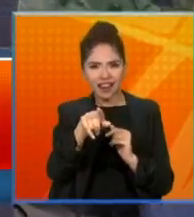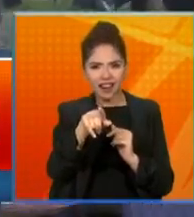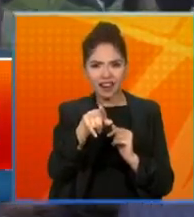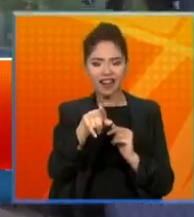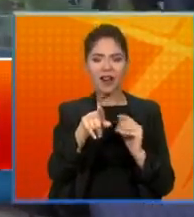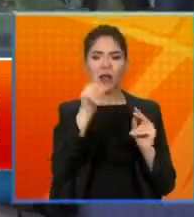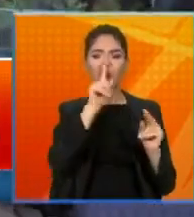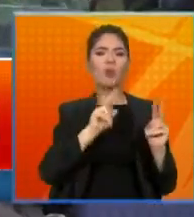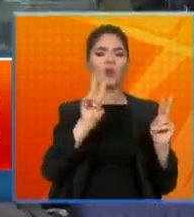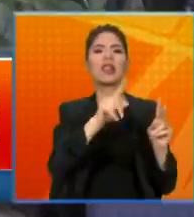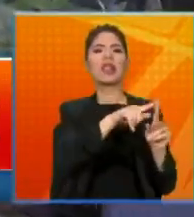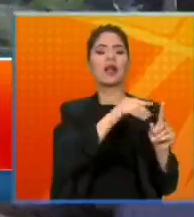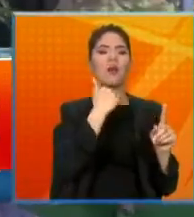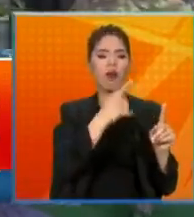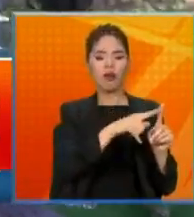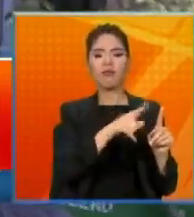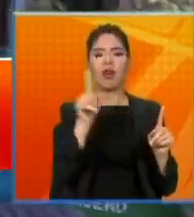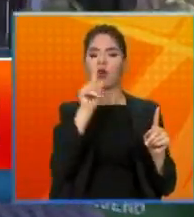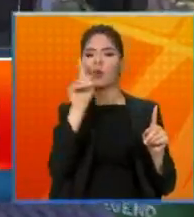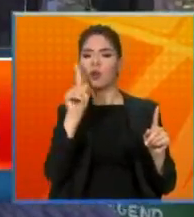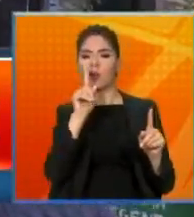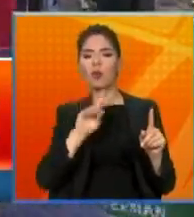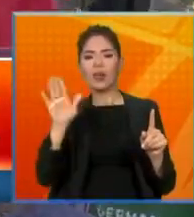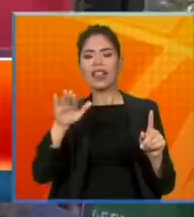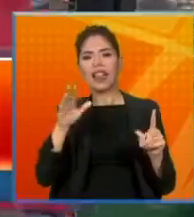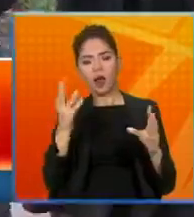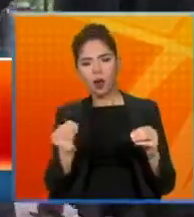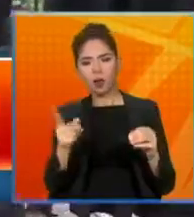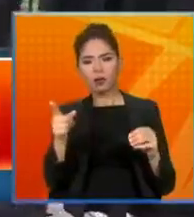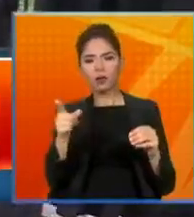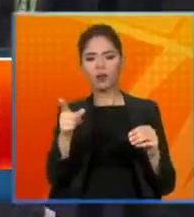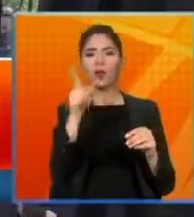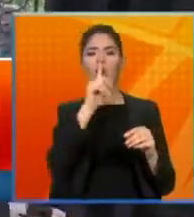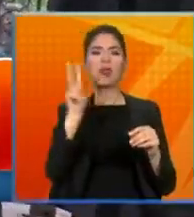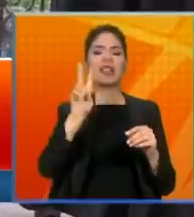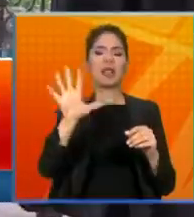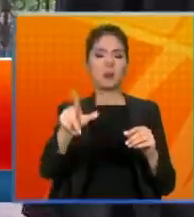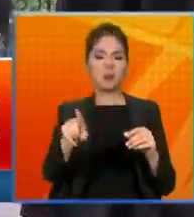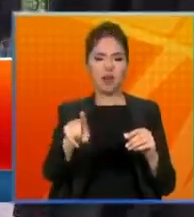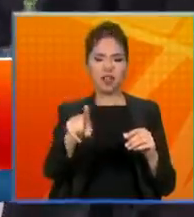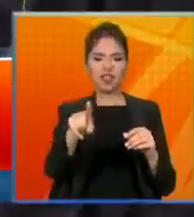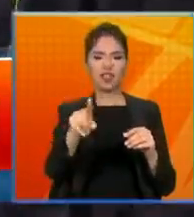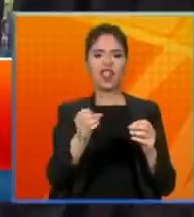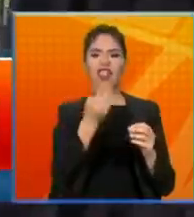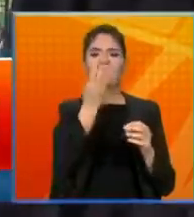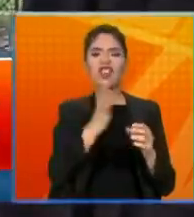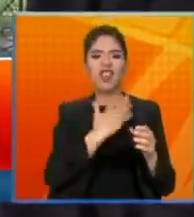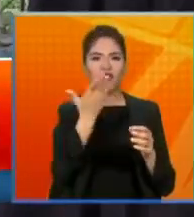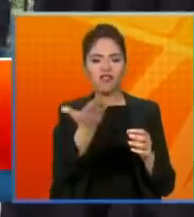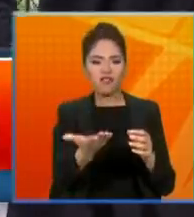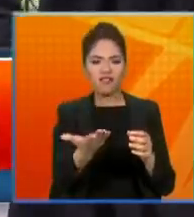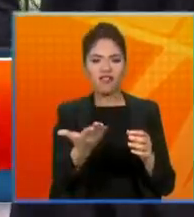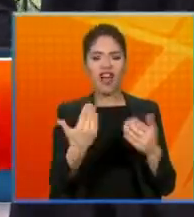100 olmaz. 250 lira. Şunlar. Bu da 125 liradır. Ne güzel, üzerinde çiçekleri de var. Tabii ki çiçek olacak.